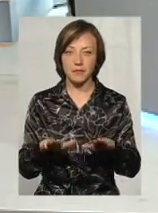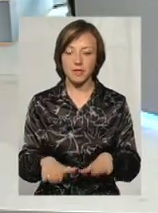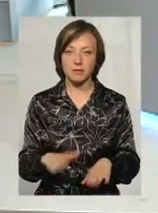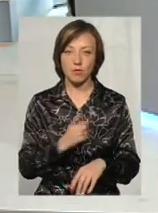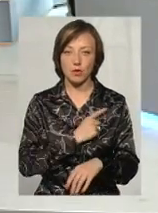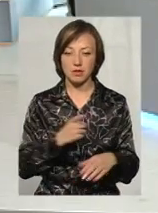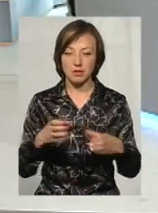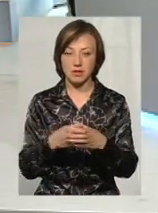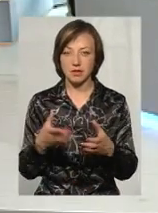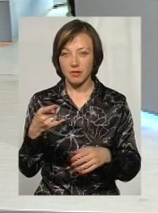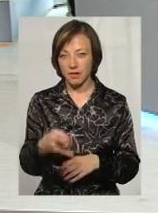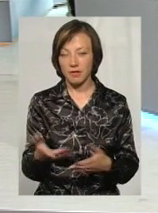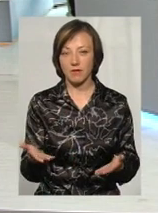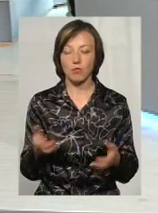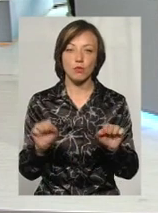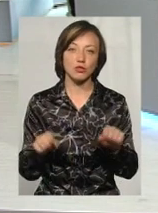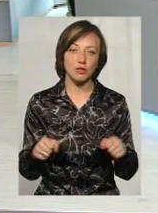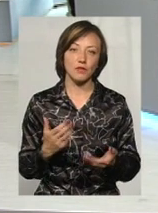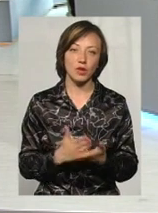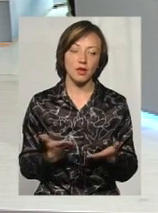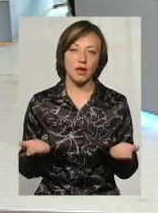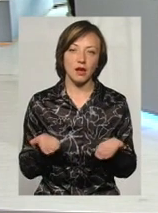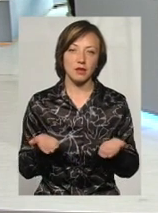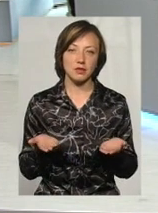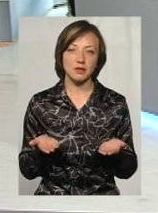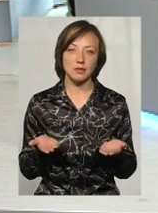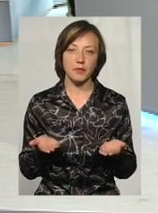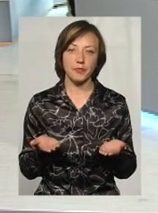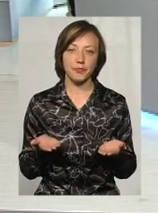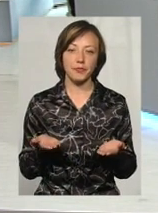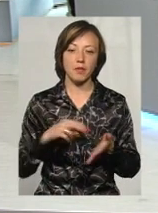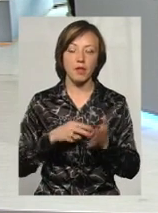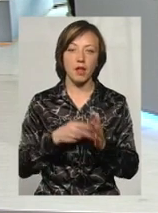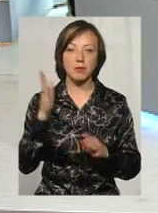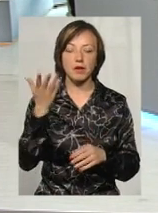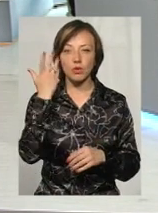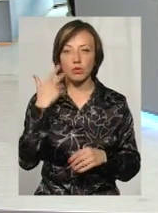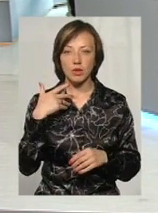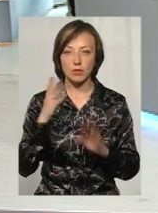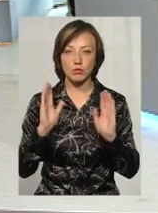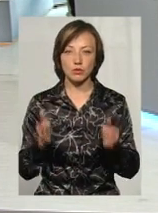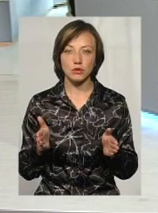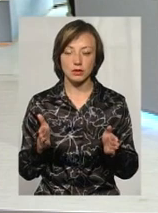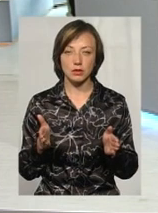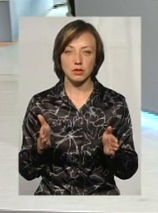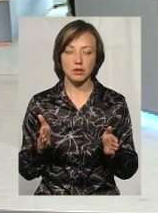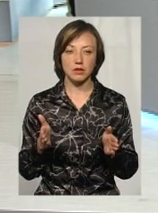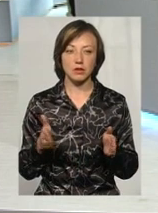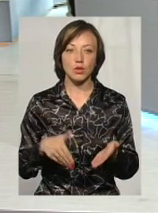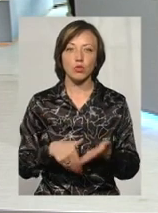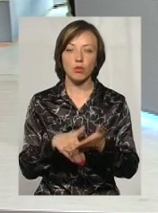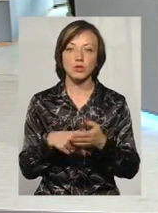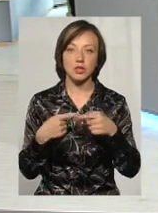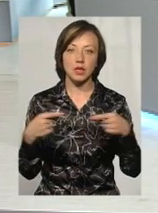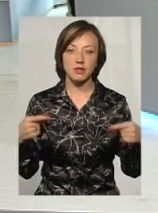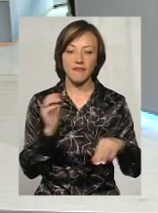постів. Можливо, є все ж таки якісь напрацювання наперед, коли ж все ж таки будуть якісь допоміжні